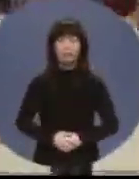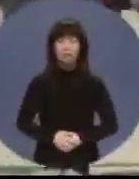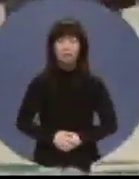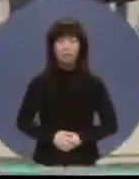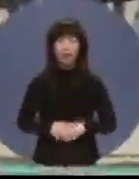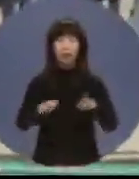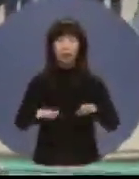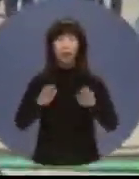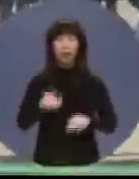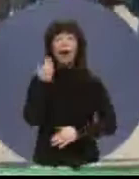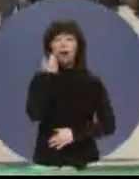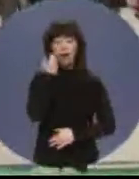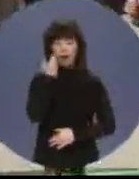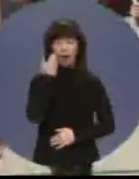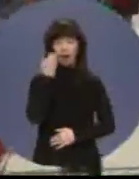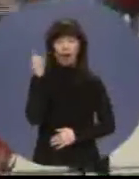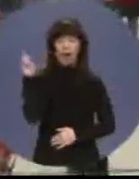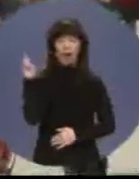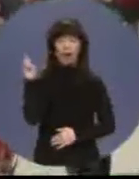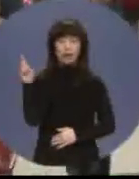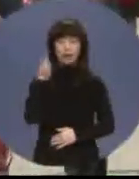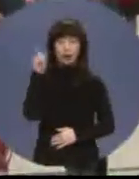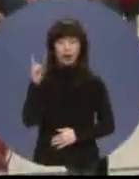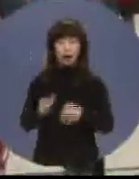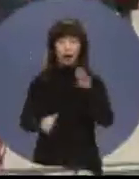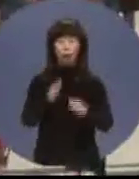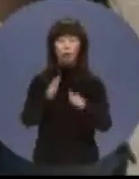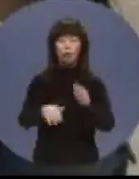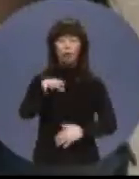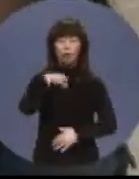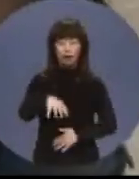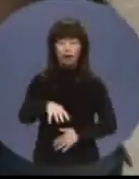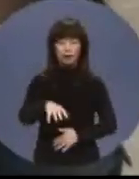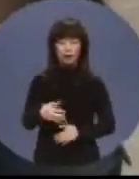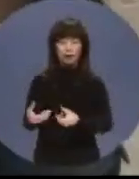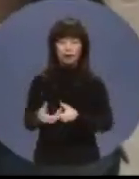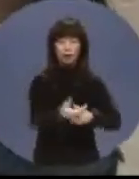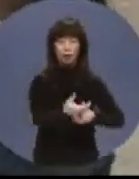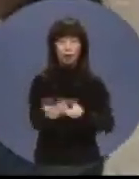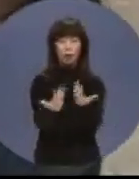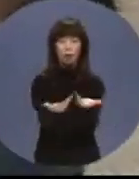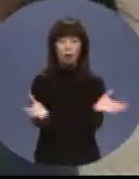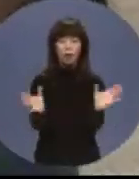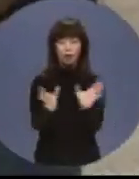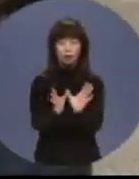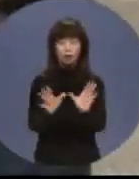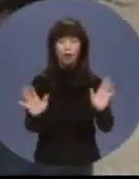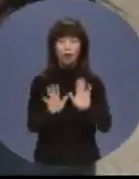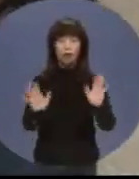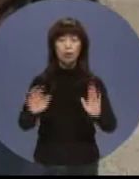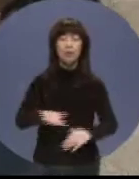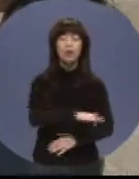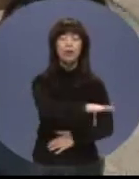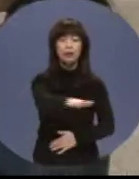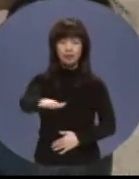今回防火演技を披露してくれたのは、生駒保育園幼年消防クラブの園児たちです